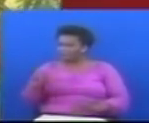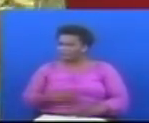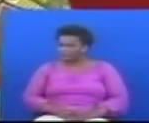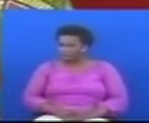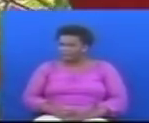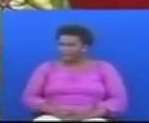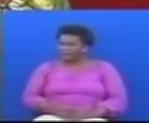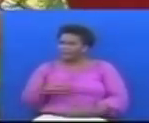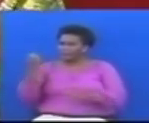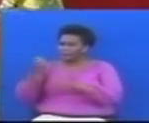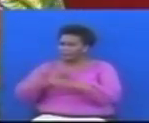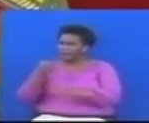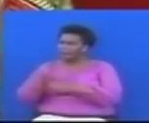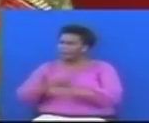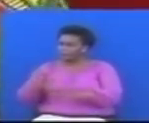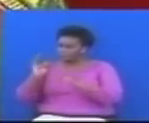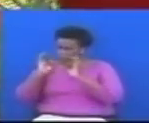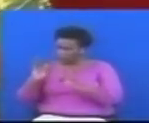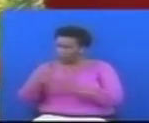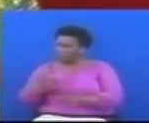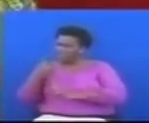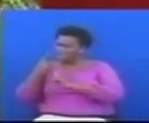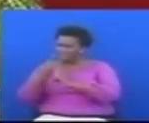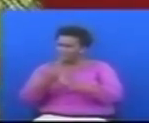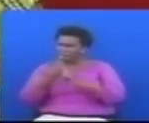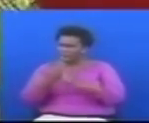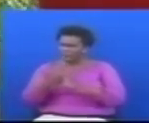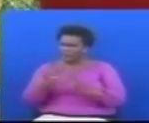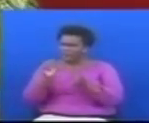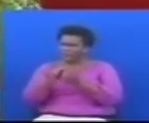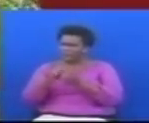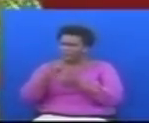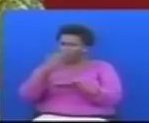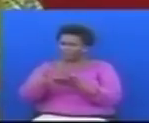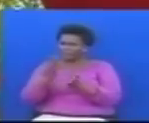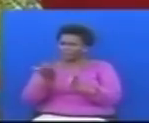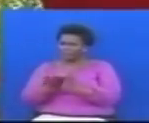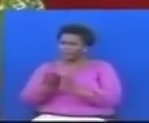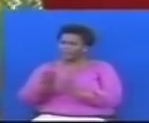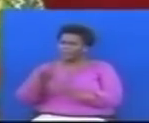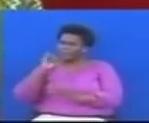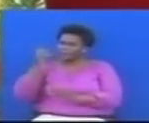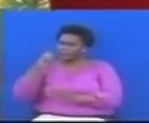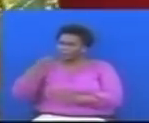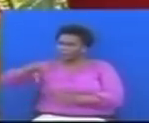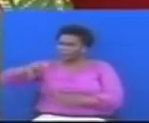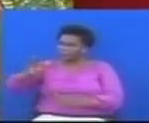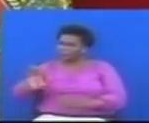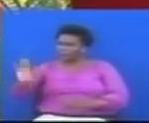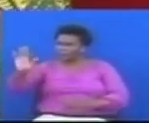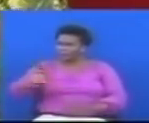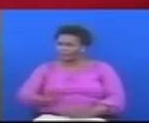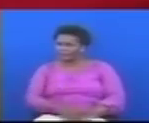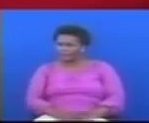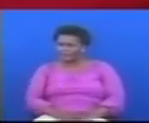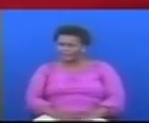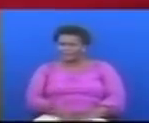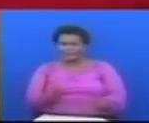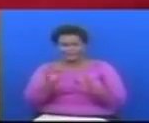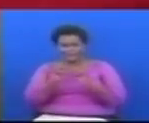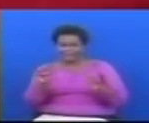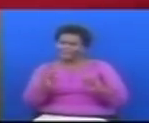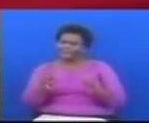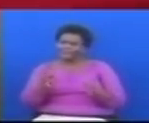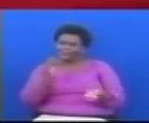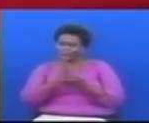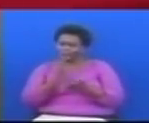kazi nzuri kama mbunge wa viti maalum kufuatilia masuala ya sekta ya nishati mkoani kwake. Lakini kama ambavyo amesema, uzinduzi